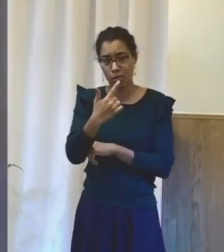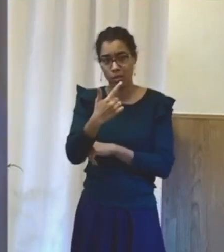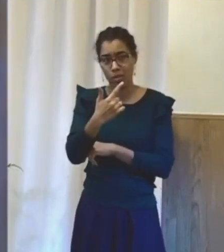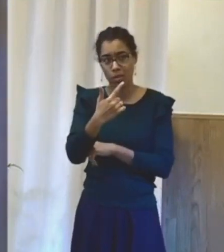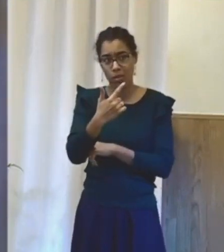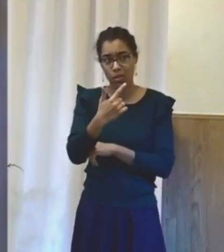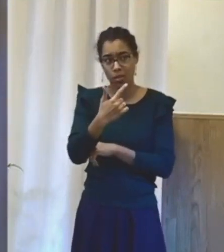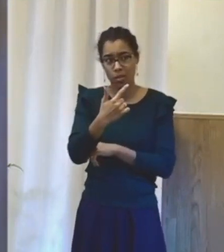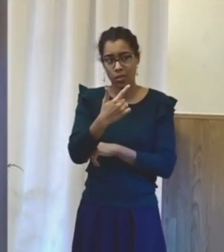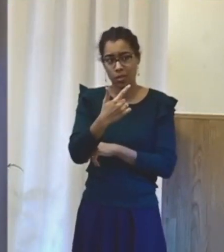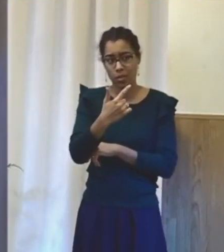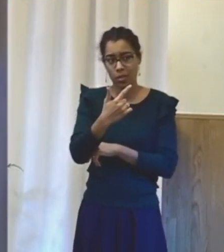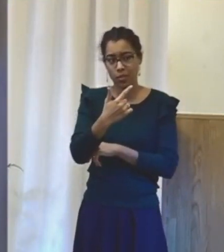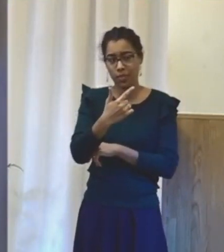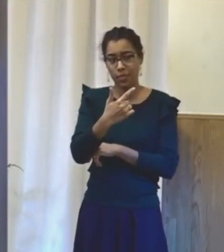jusqu'à